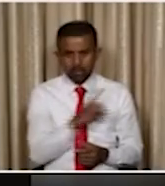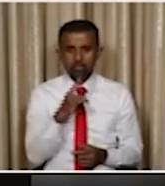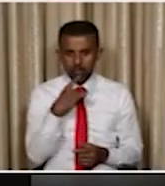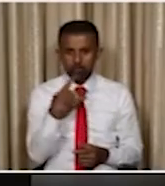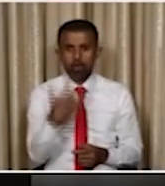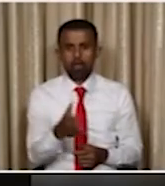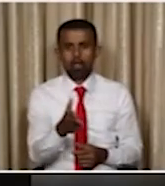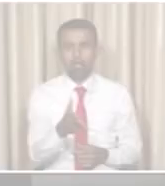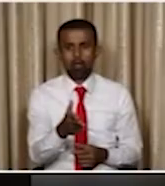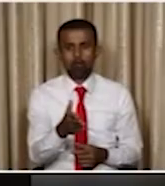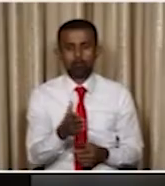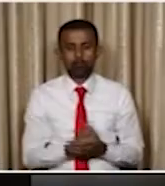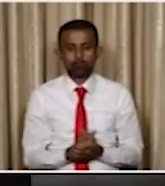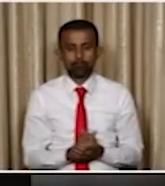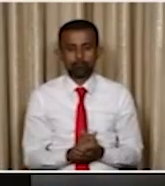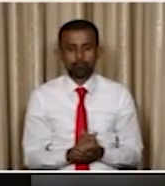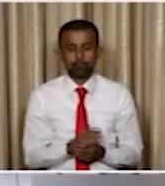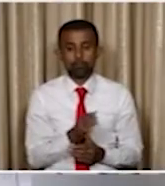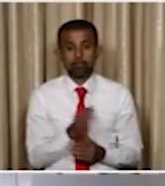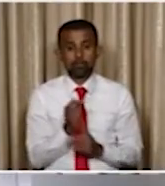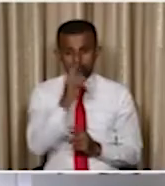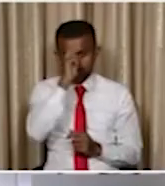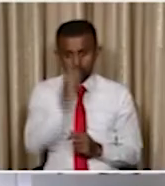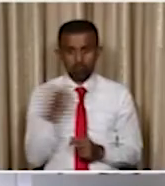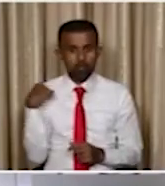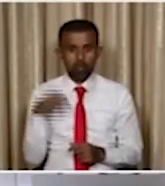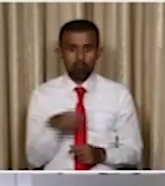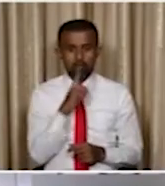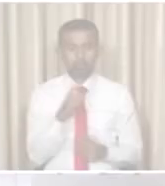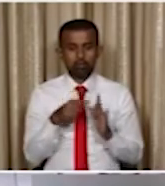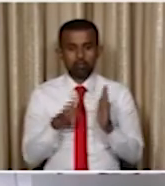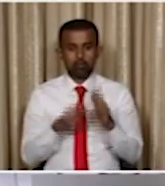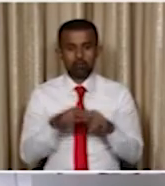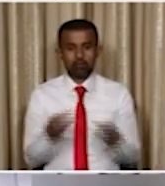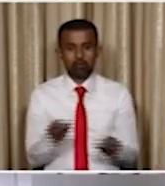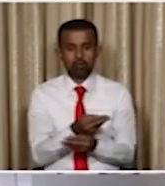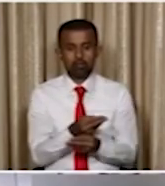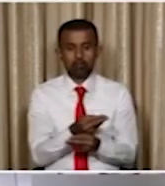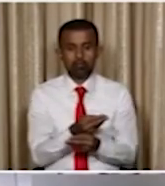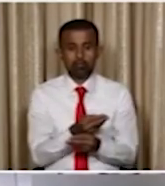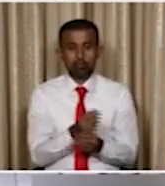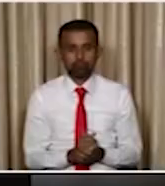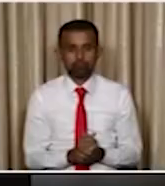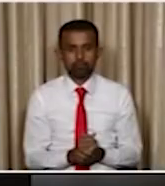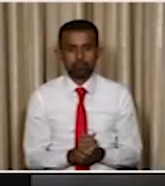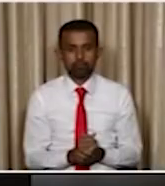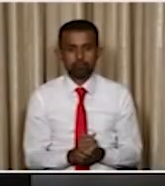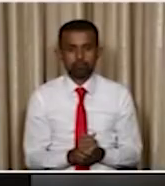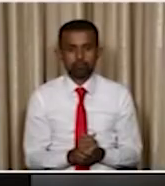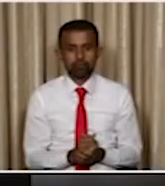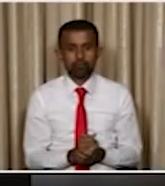පොඩ්ඩක් එහෙම කිව්වා. හැබැයි ජනාධිපතිතුමාට ඇවිල්ලා කිව්වේ IMF agreement එකේ ස්පිල්ලා පාබිල්ලක් වෙනස් කරන්න බෑ කියලා.